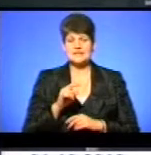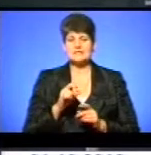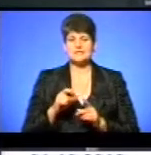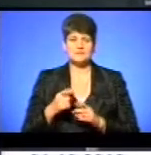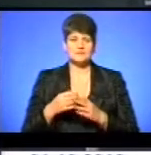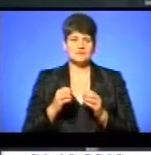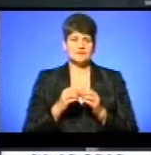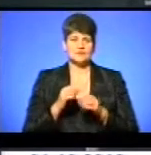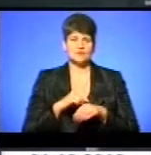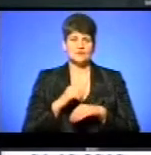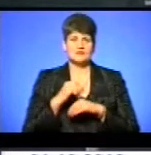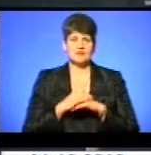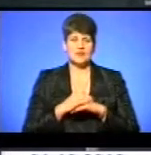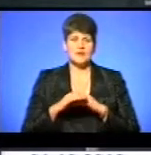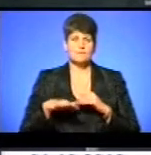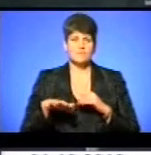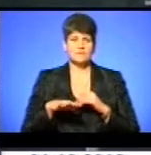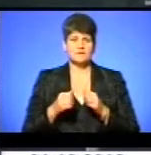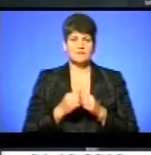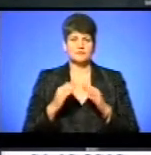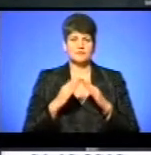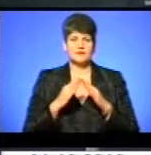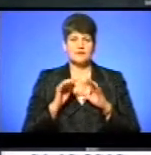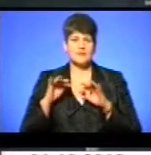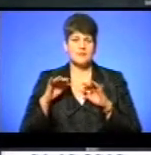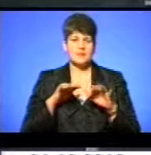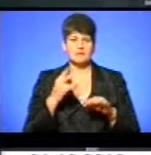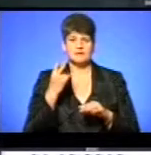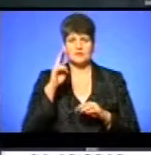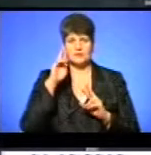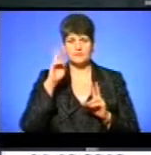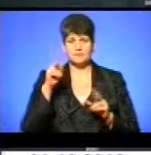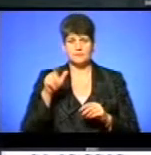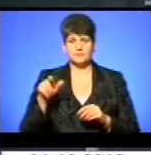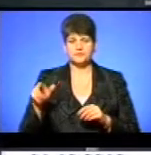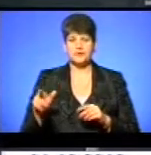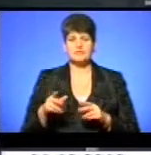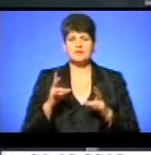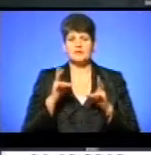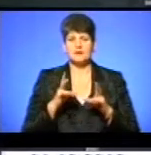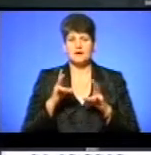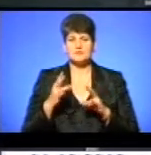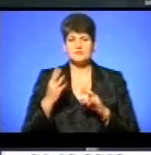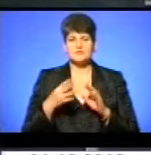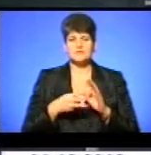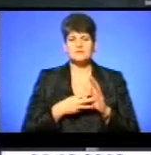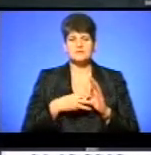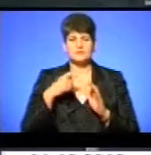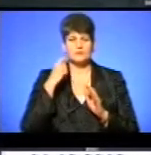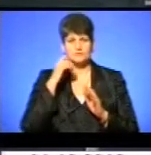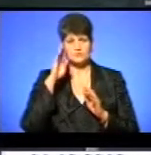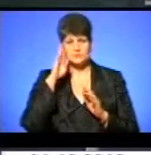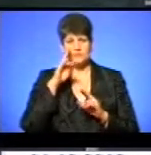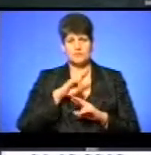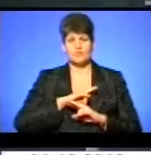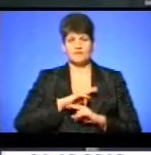близько 10-ї вечора на подвір'ї власного будинку на чоловіка напали двоє невідомих. Від отриманих травм 48-річний кременчанин помер